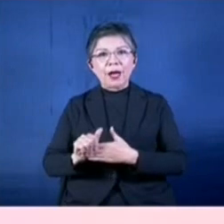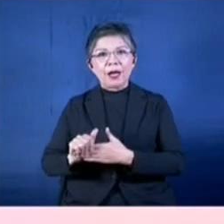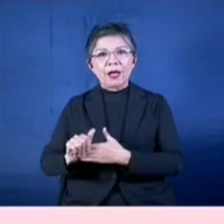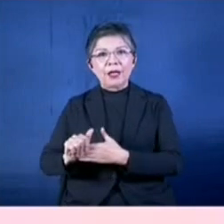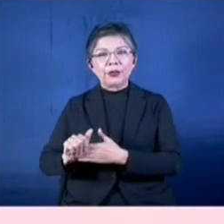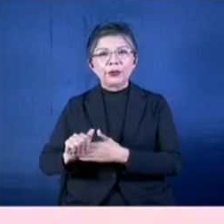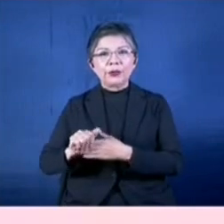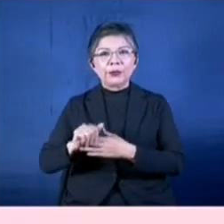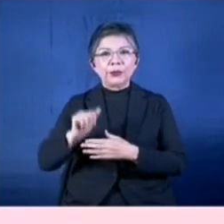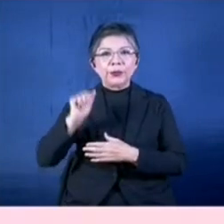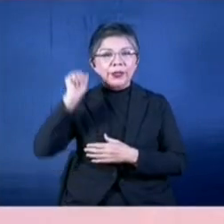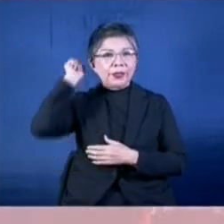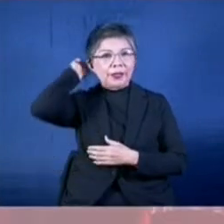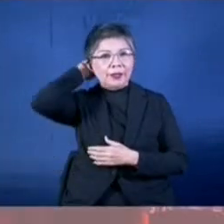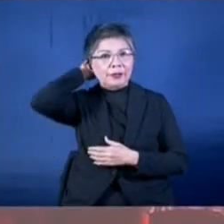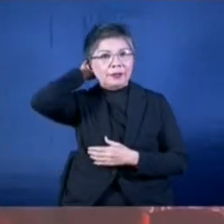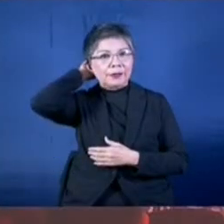jadi pandu